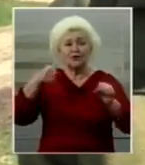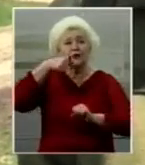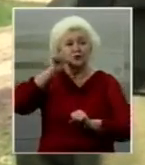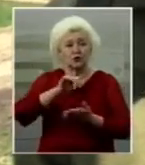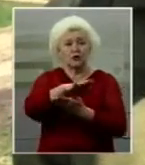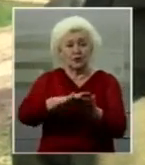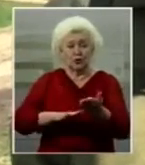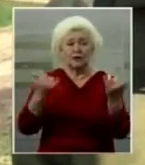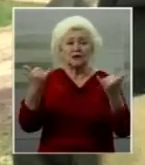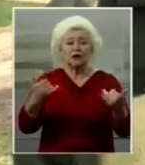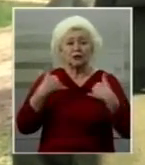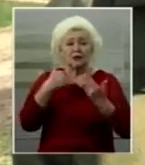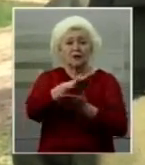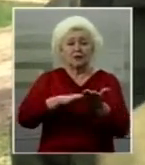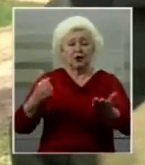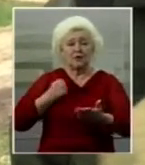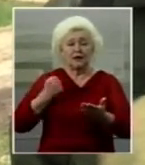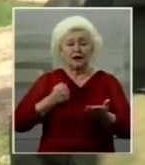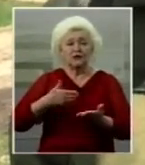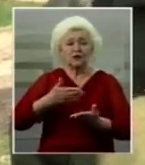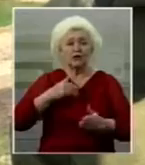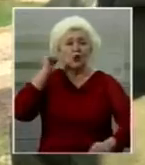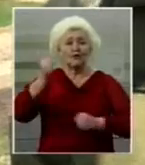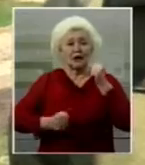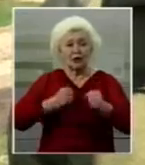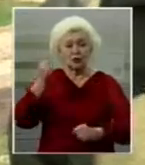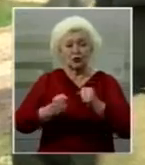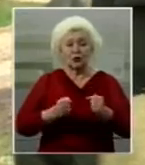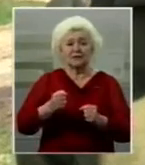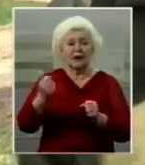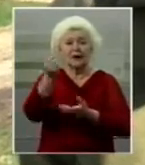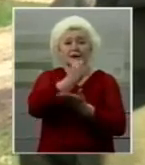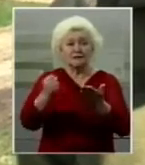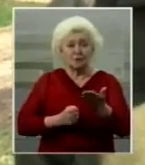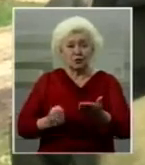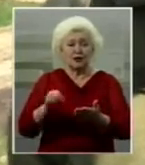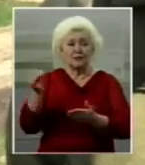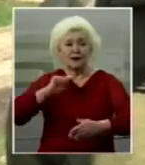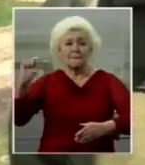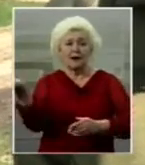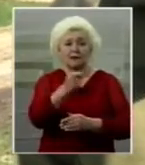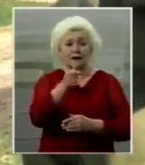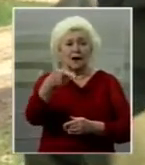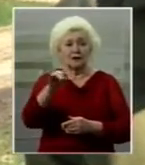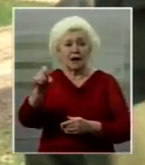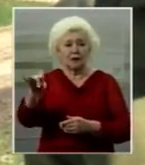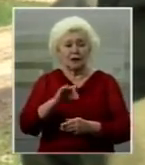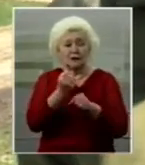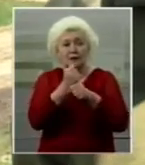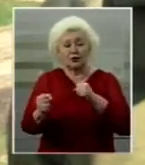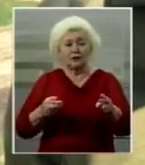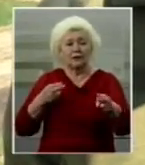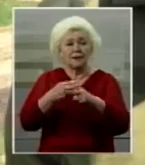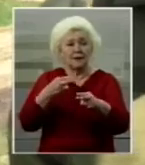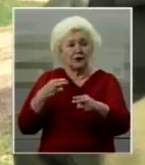проходили, сьогодні ми проходимо воєнізований крос зі стрільбою з бойової зброї та метанням гранати, подоланням